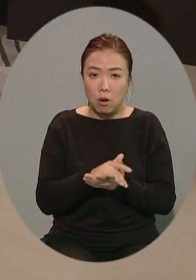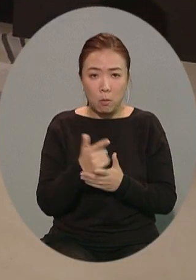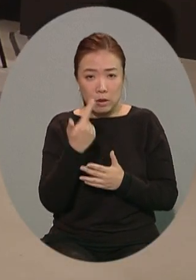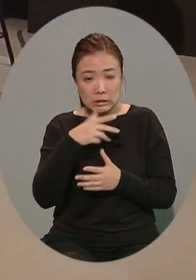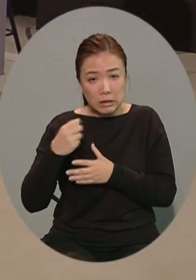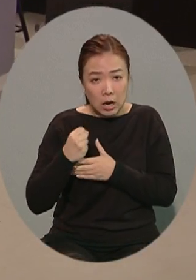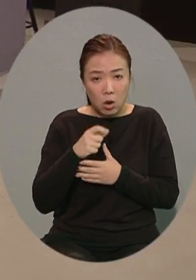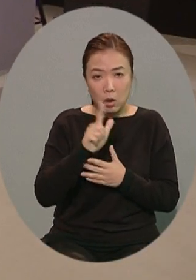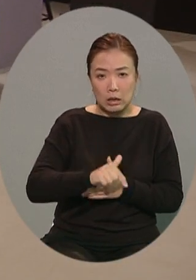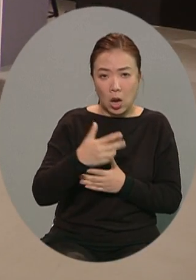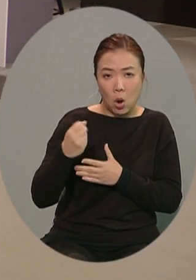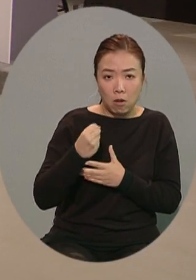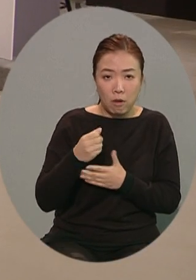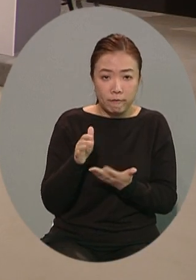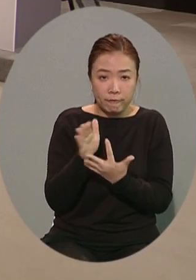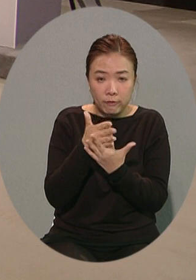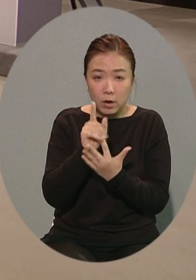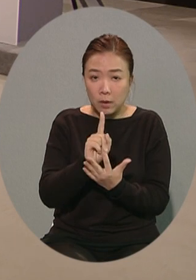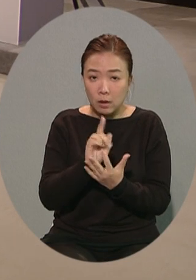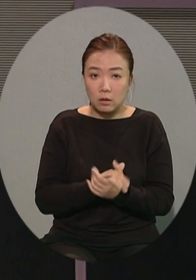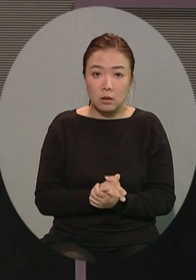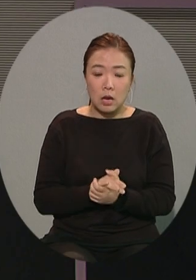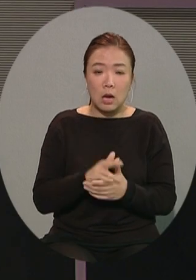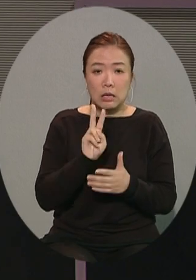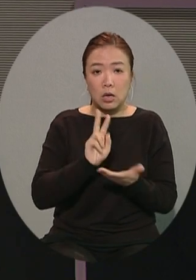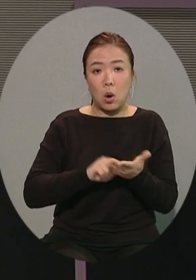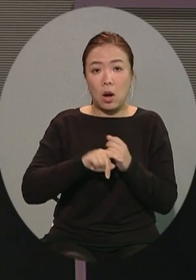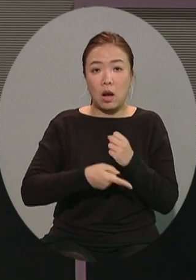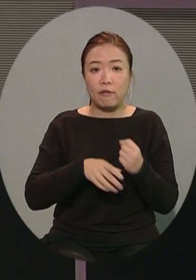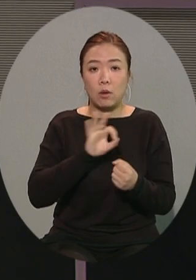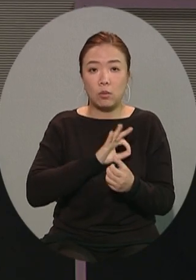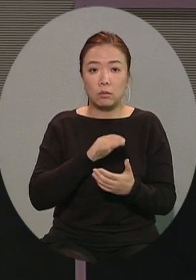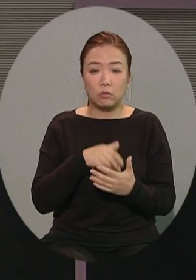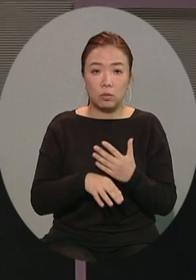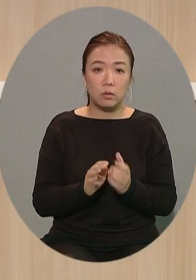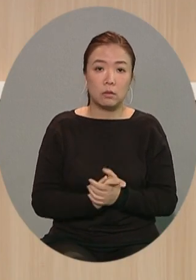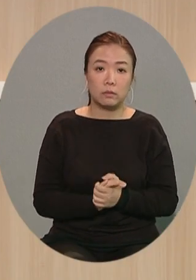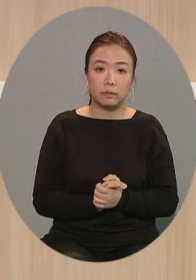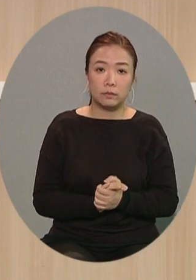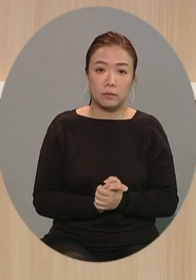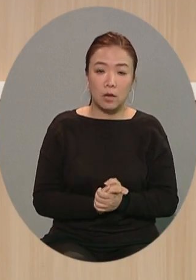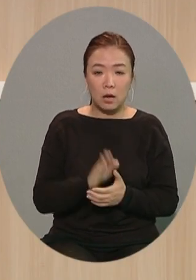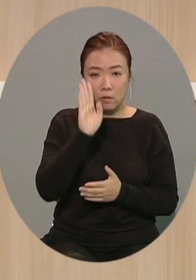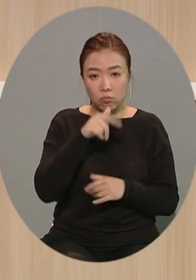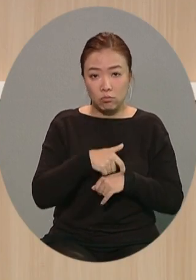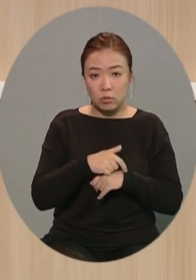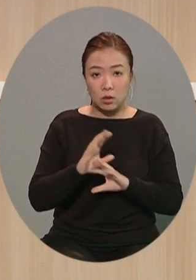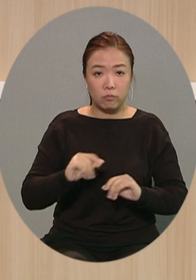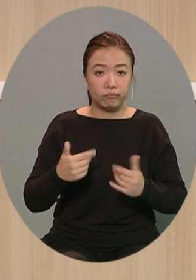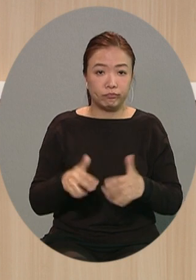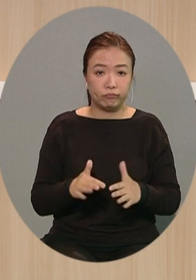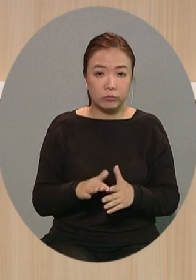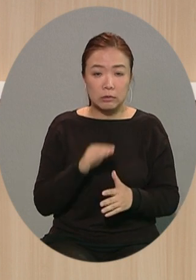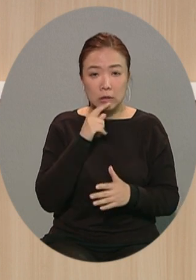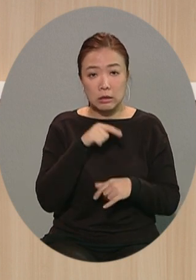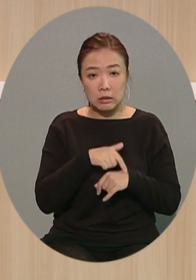舊力量有咩分別啊？ 我哋見到立法會裏邊同埋， 唔好意思，你嘅時間用曬啦，睇下陣間你